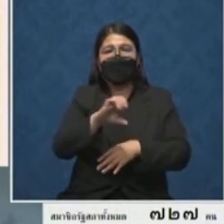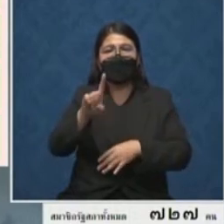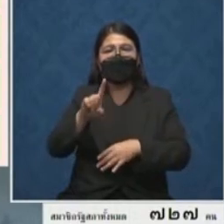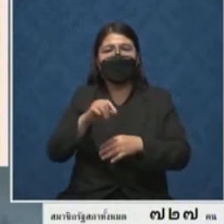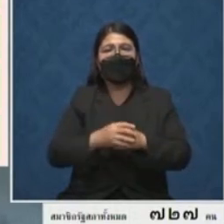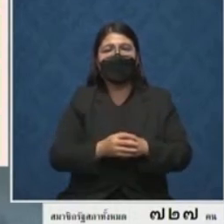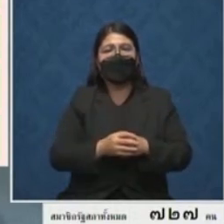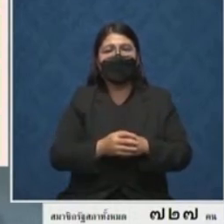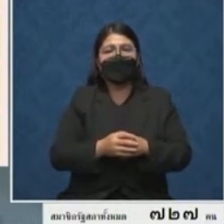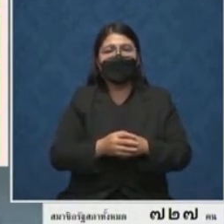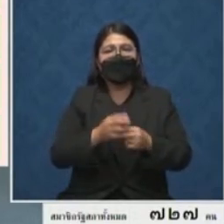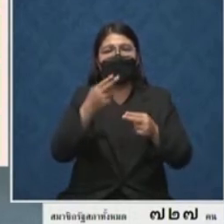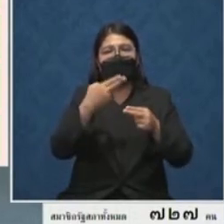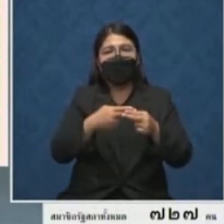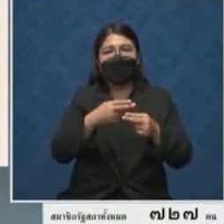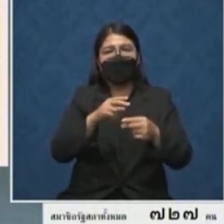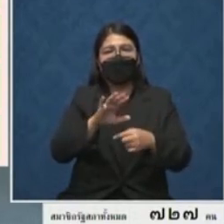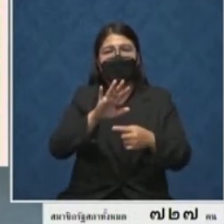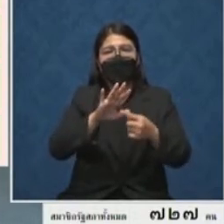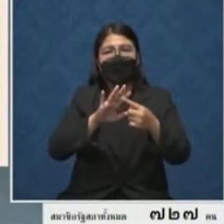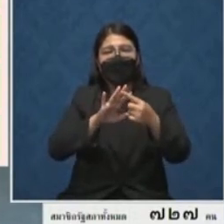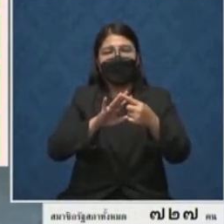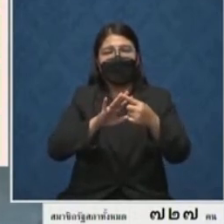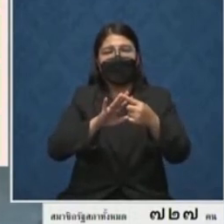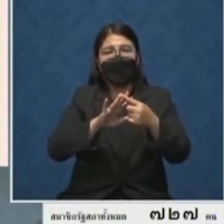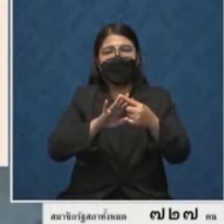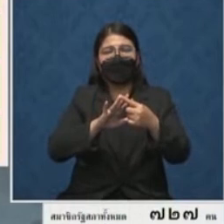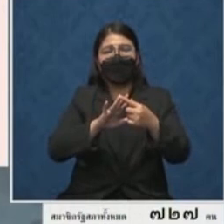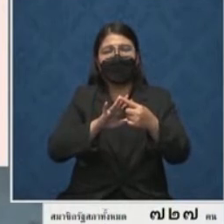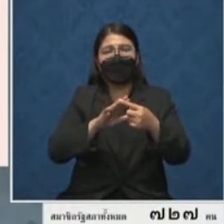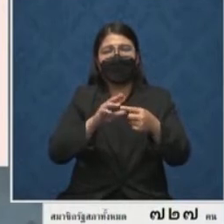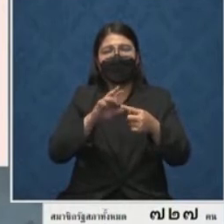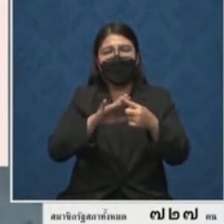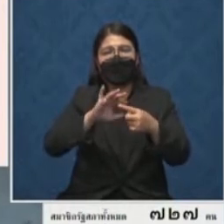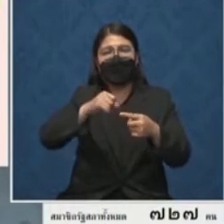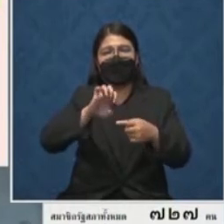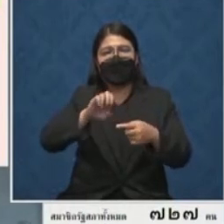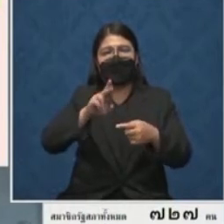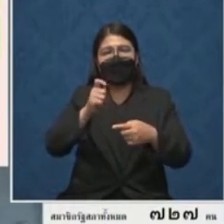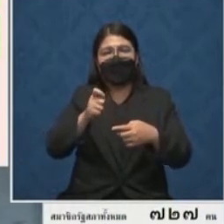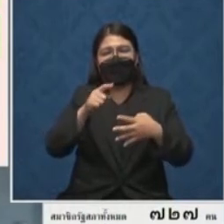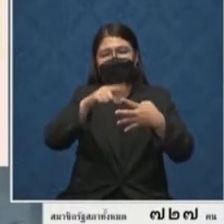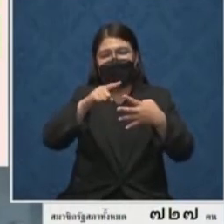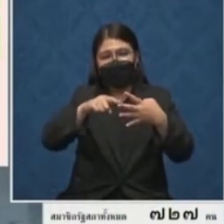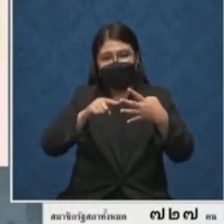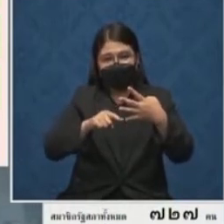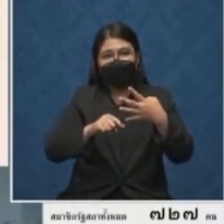101นายเจือราชสี 1รับหลักการ2รับหลักการ3รับหลักการ4รับหลัก